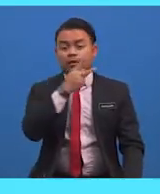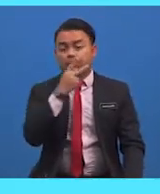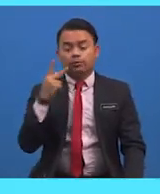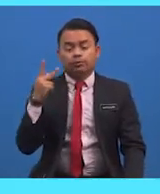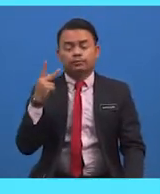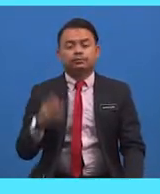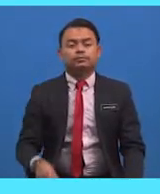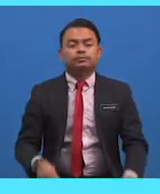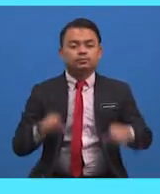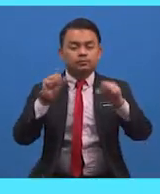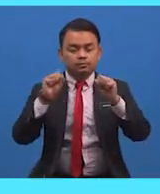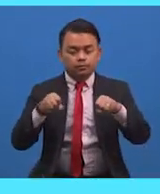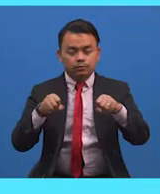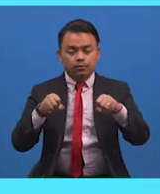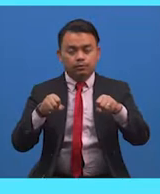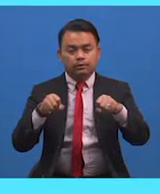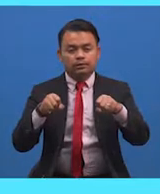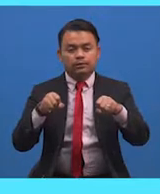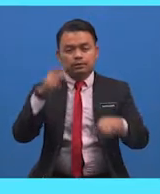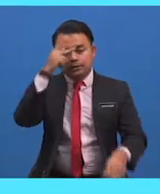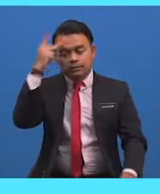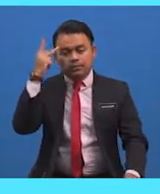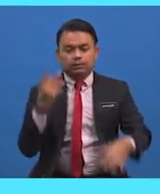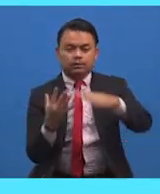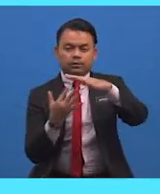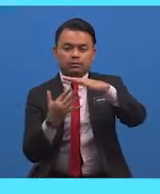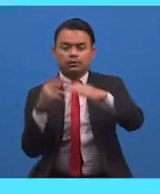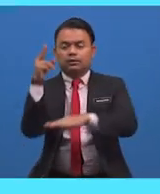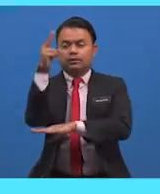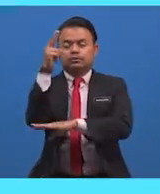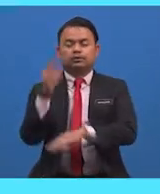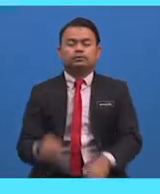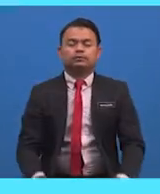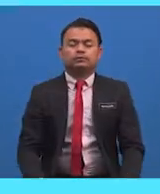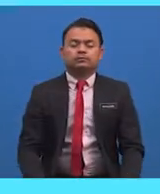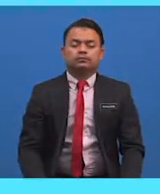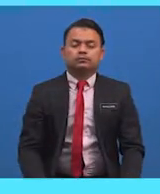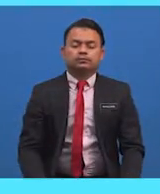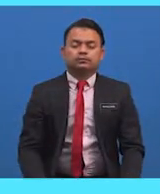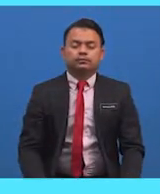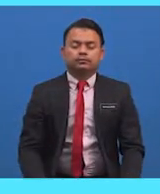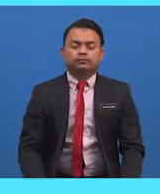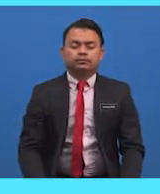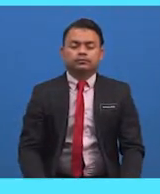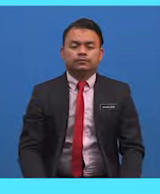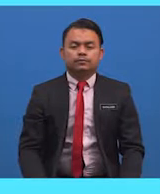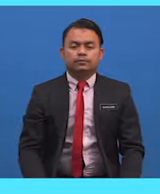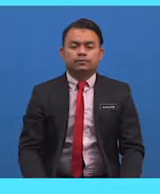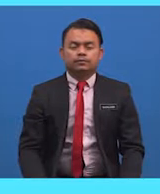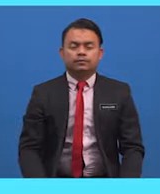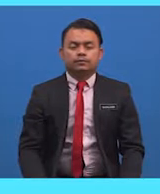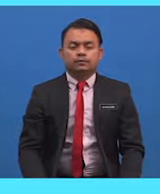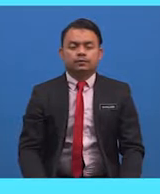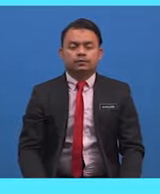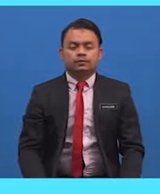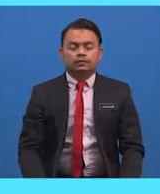boleh meningkatkan kejadian kebakaran hutan. Proses luluh hawa fizikal dan kimia serta meningkatkan kadar